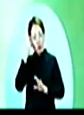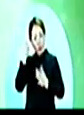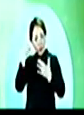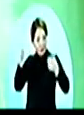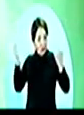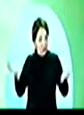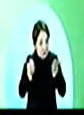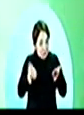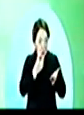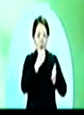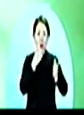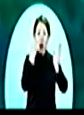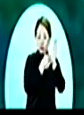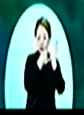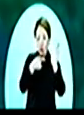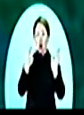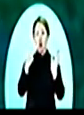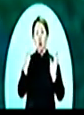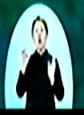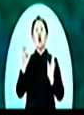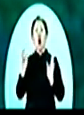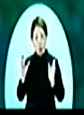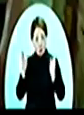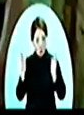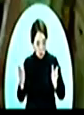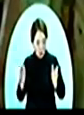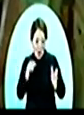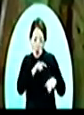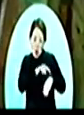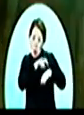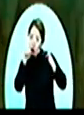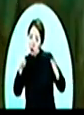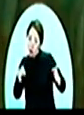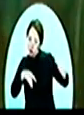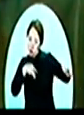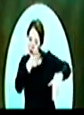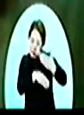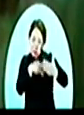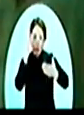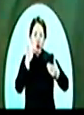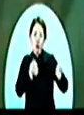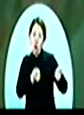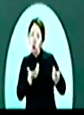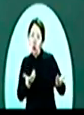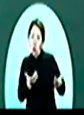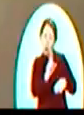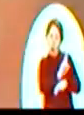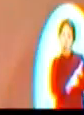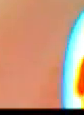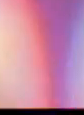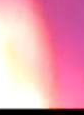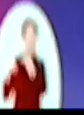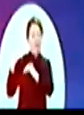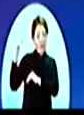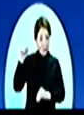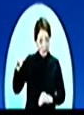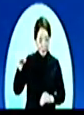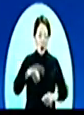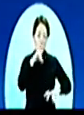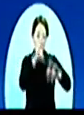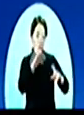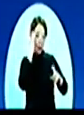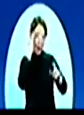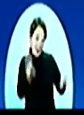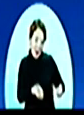2016-аас 2020 онд хэрэгжүүлэхээр шийдвэрлсэн. Аяны хүрээнд авч хэрэгжүүлсэн бодлого зохицуулалтын арга хэмжээний үр дүнд үйлдвэрийн аргаар